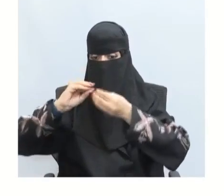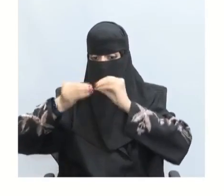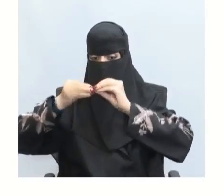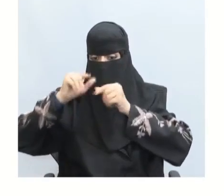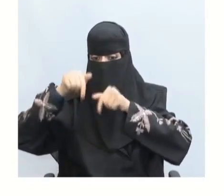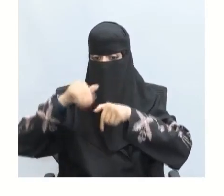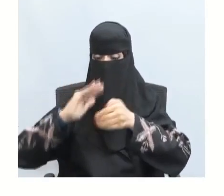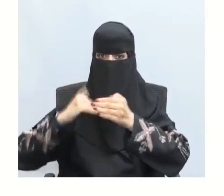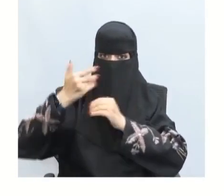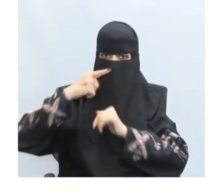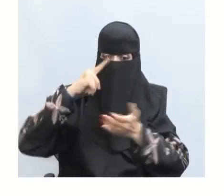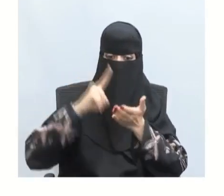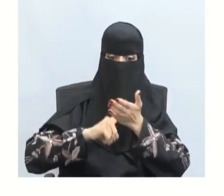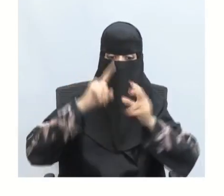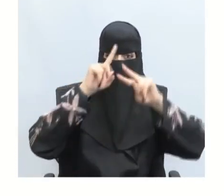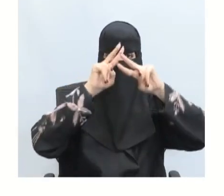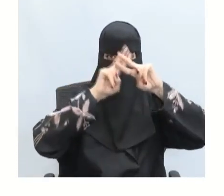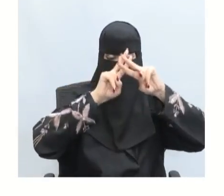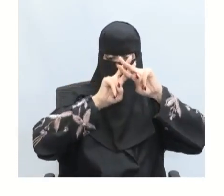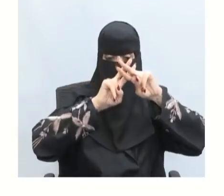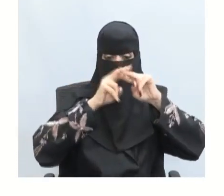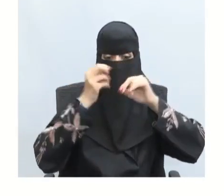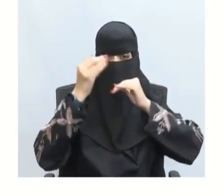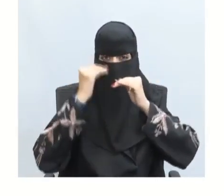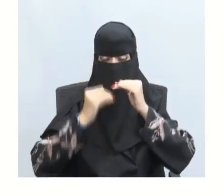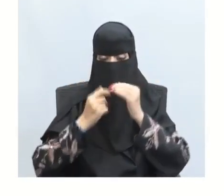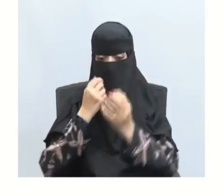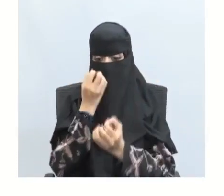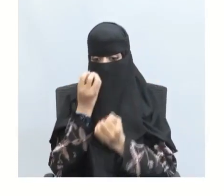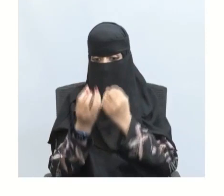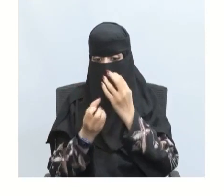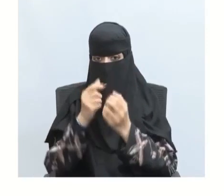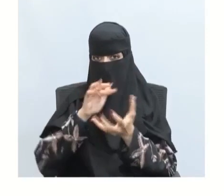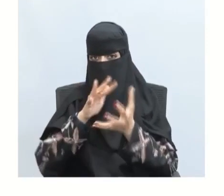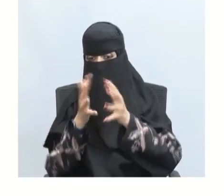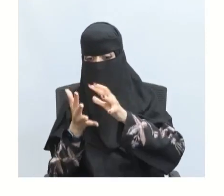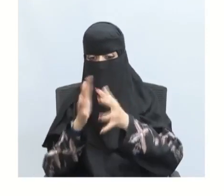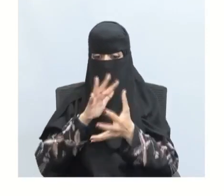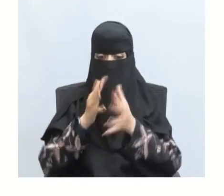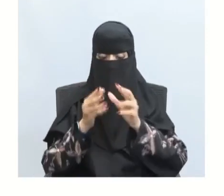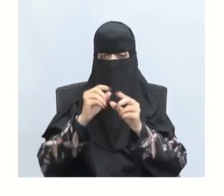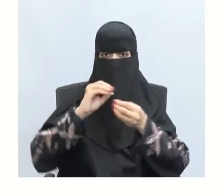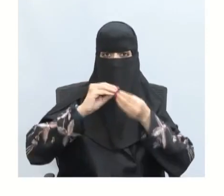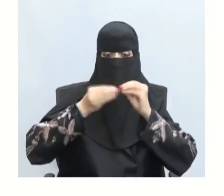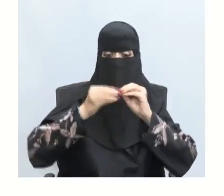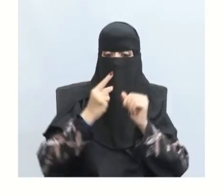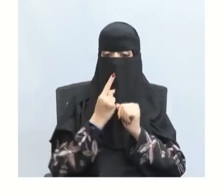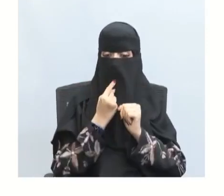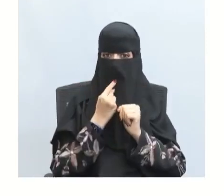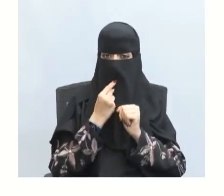ولو حيث ان النجم الاقل سخونه يكون